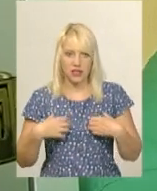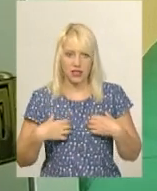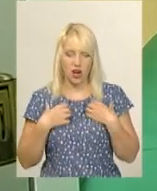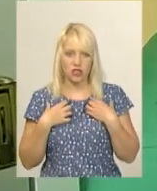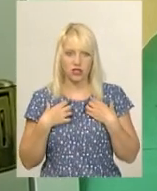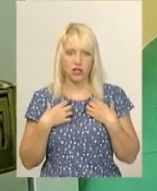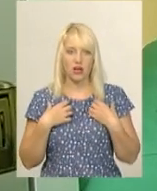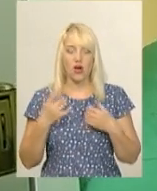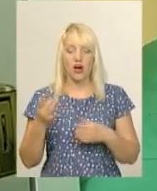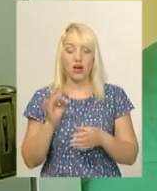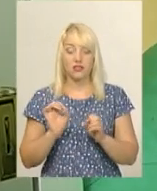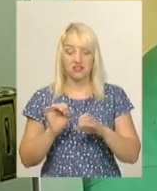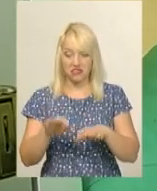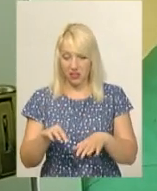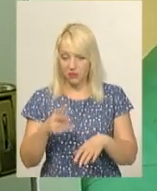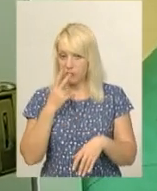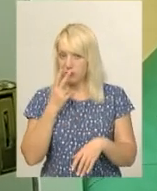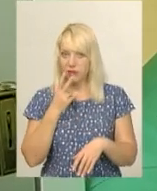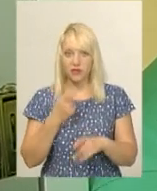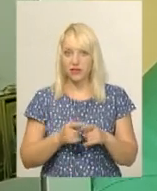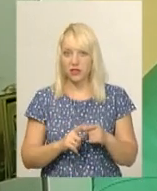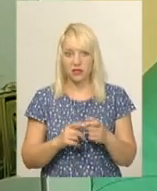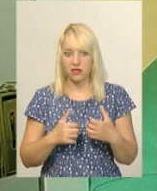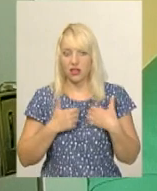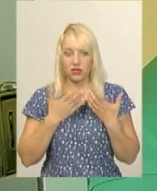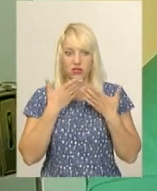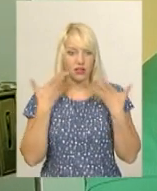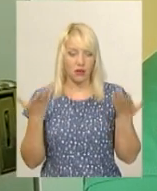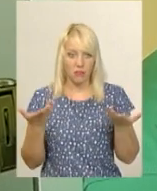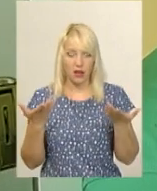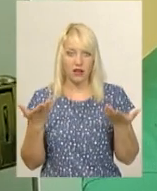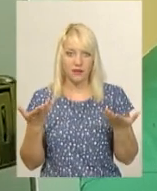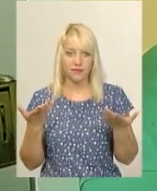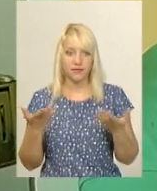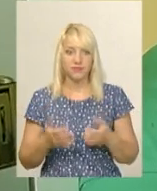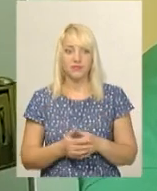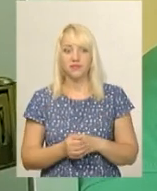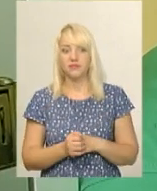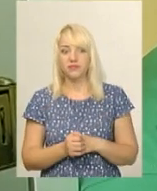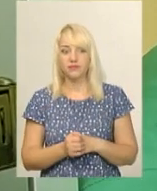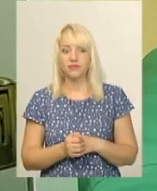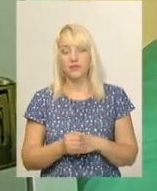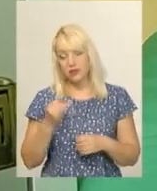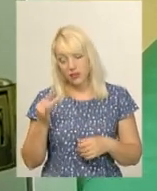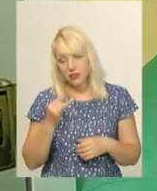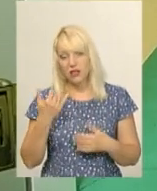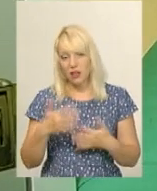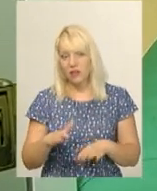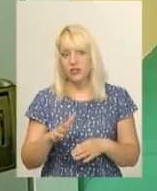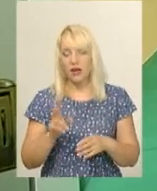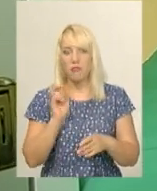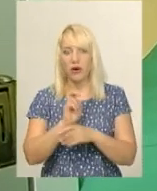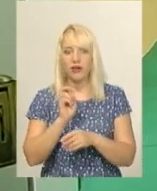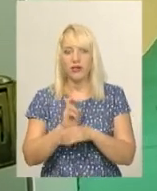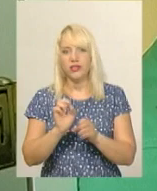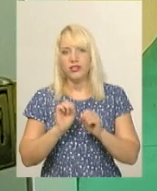пішов раз дав, подивився, що то не настільки страшно, як воно, напевно, має бути, зацікавилось. І вже далі почав ходити,